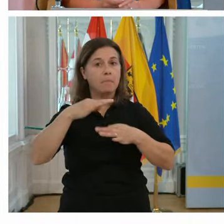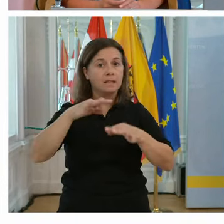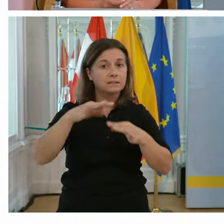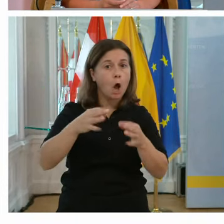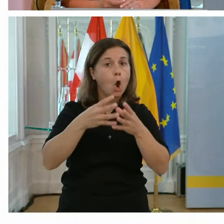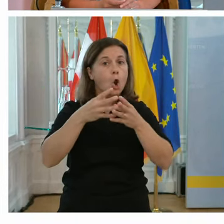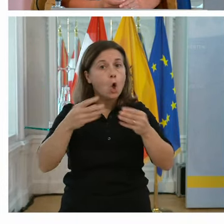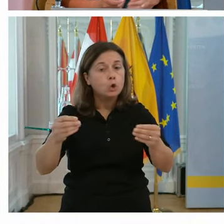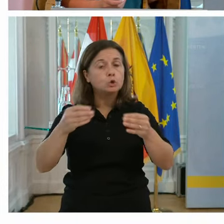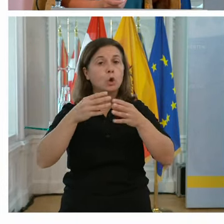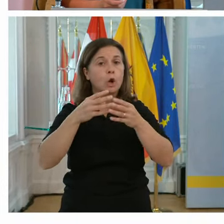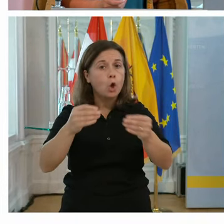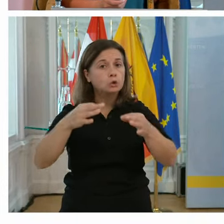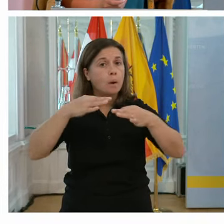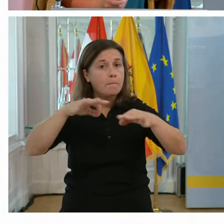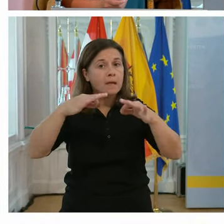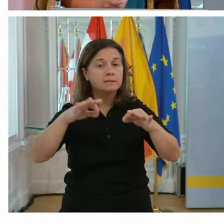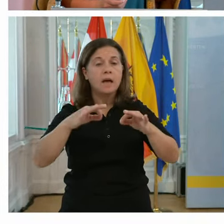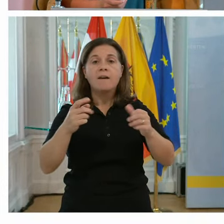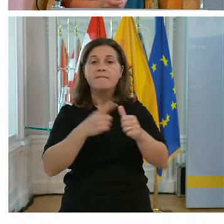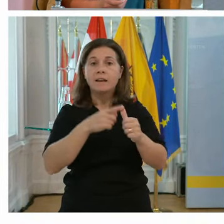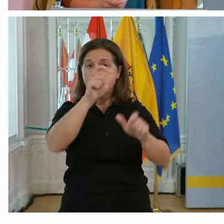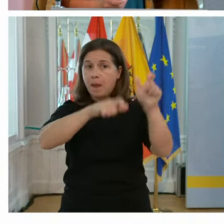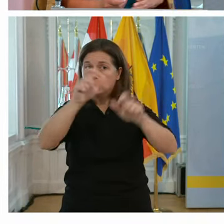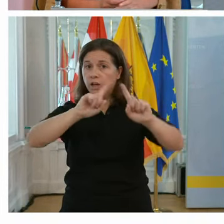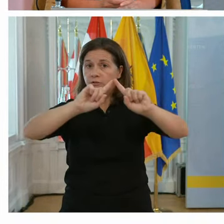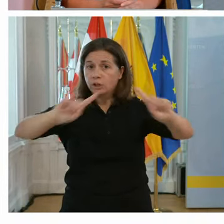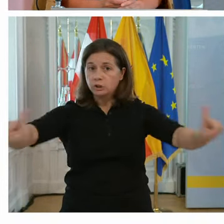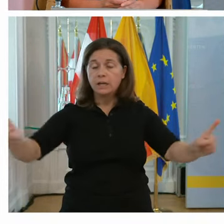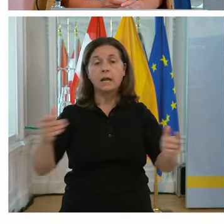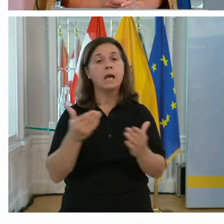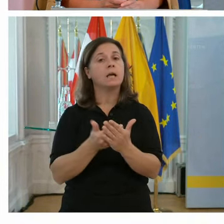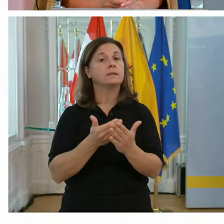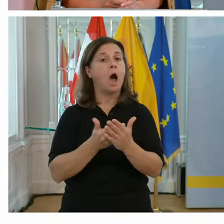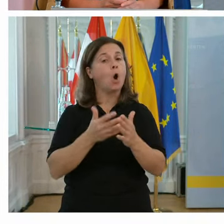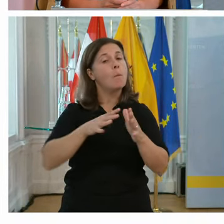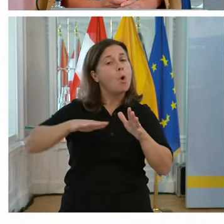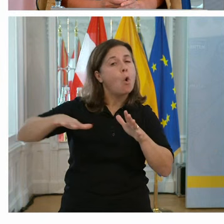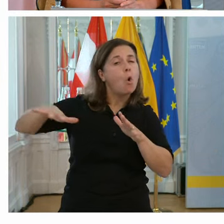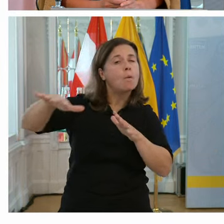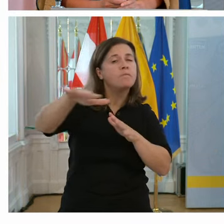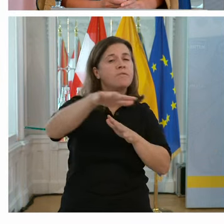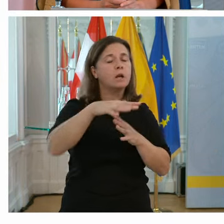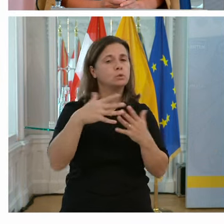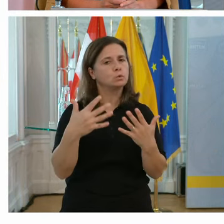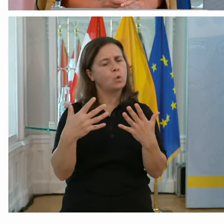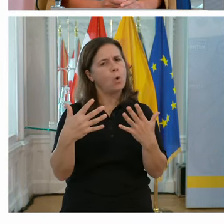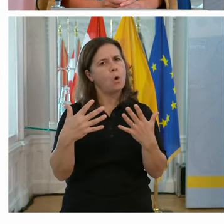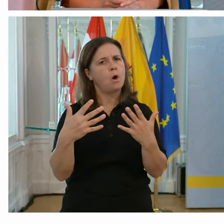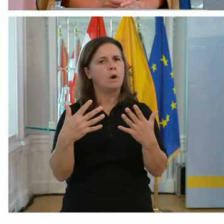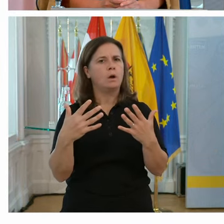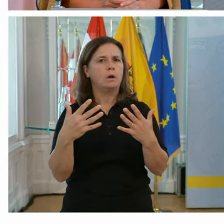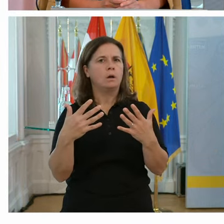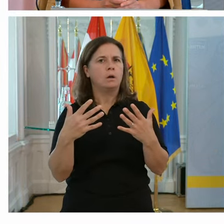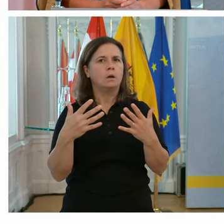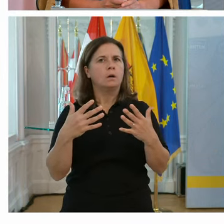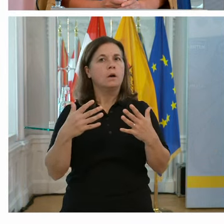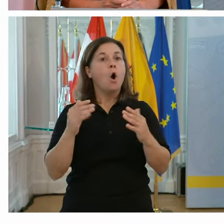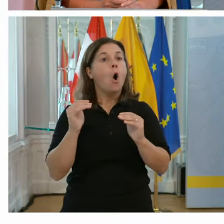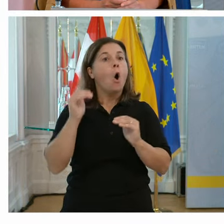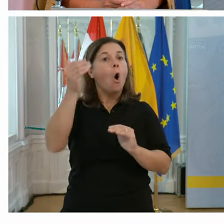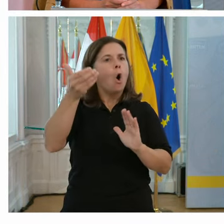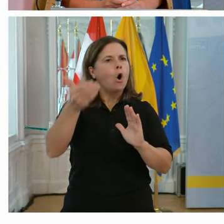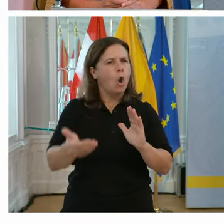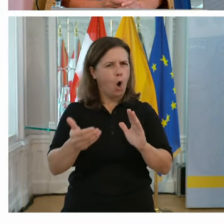besser, je vielfältiger die Menschen sind, und auch daher in einem Umfeld, das so stark in einer Hochlohnregion